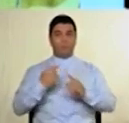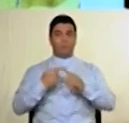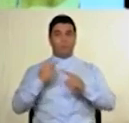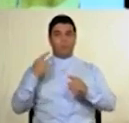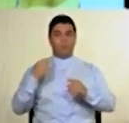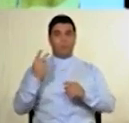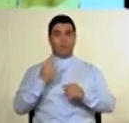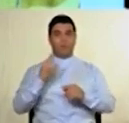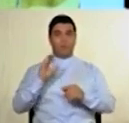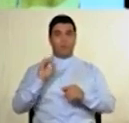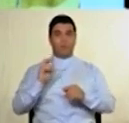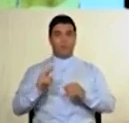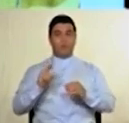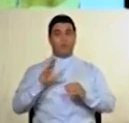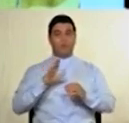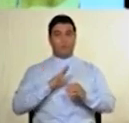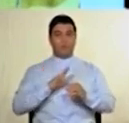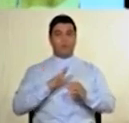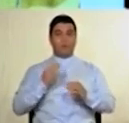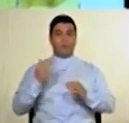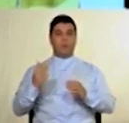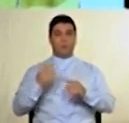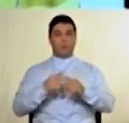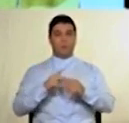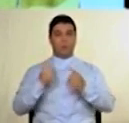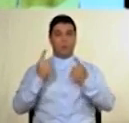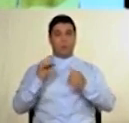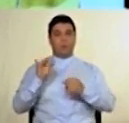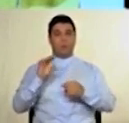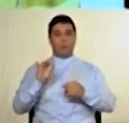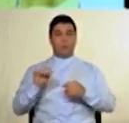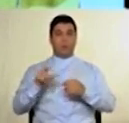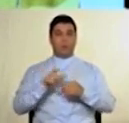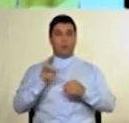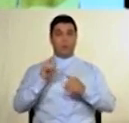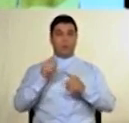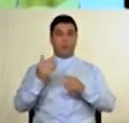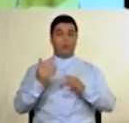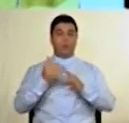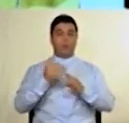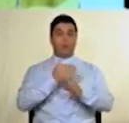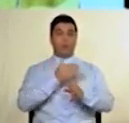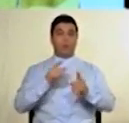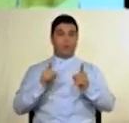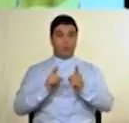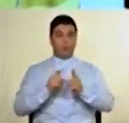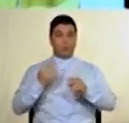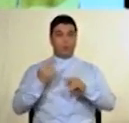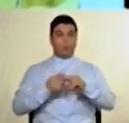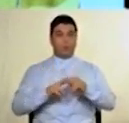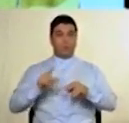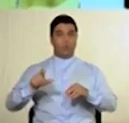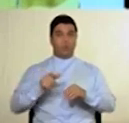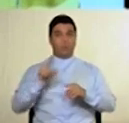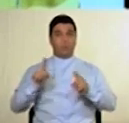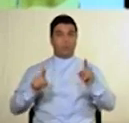avvalgi 2-asrda mavjud bo'lgan bu Buyuk Ipak yo'li dedik. Lekin undan oldin ham ushbu yo'lning ba'zi